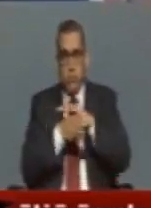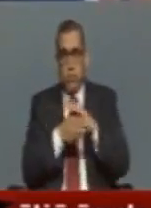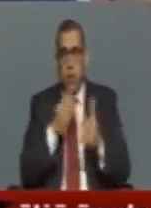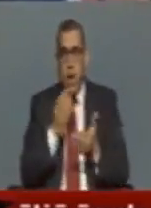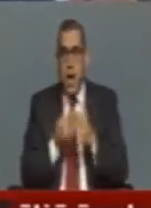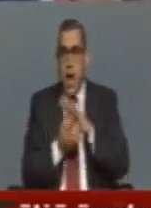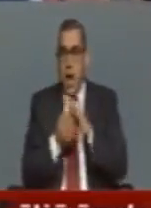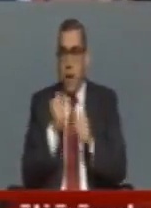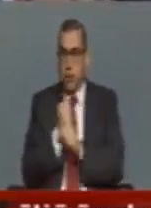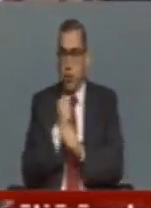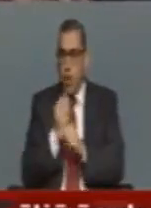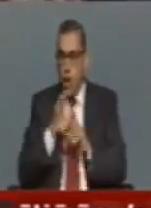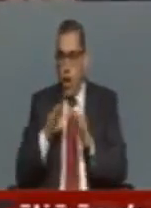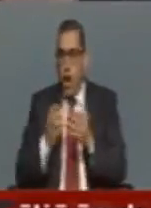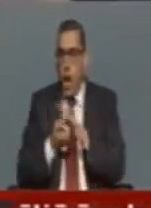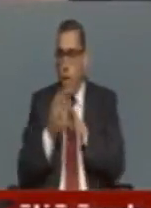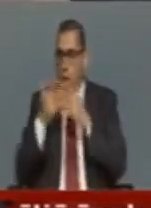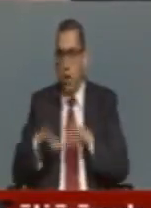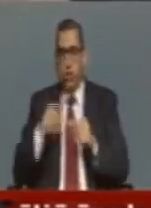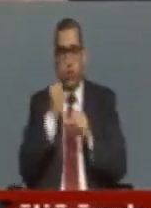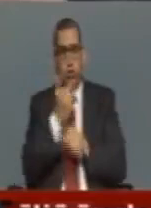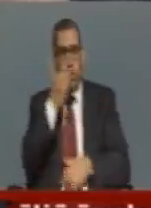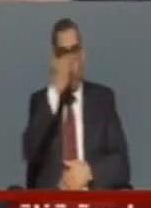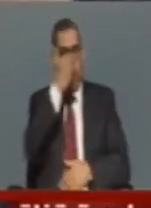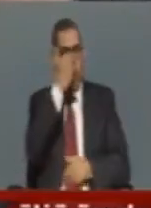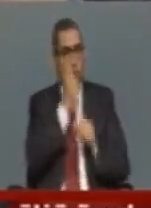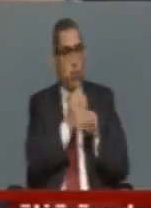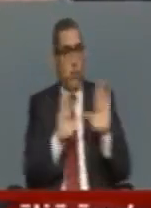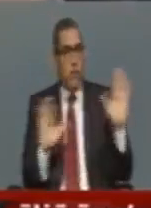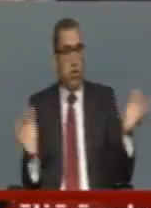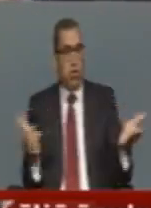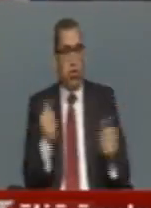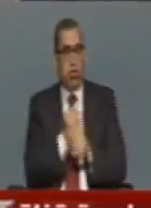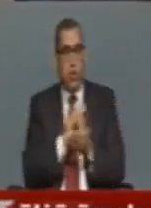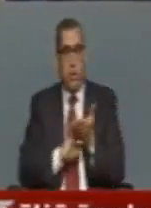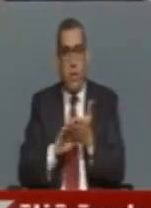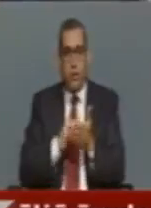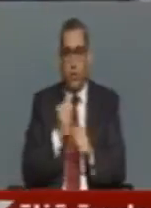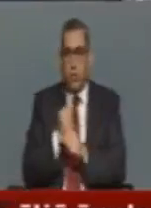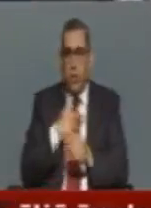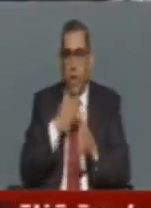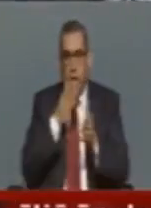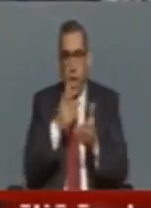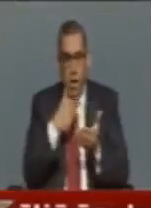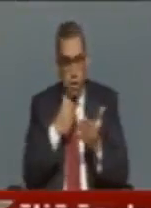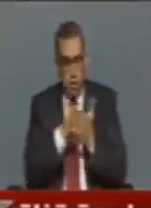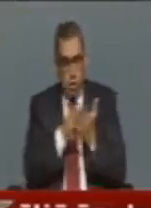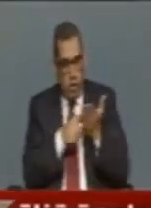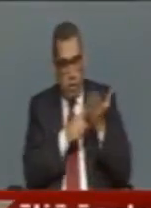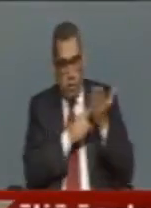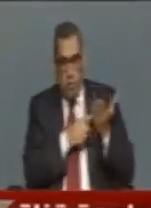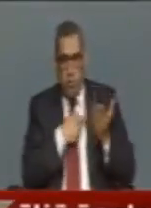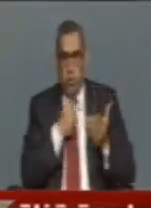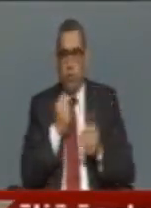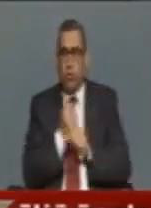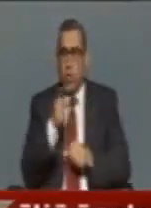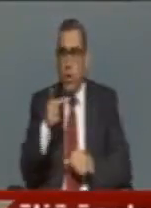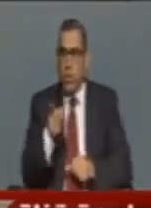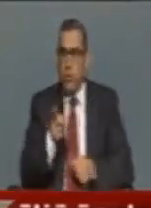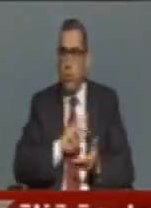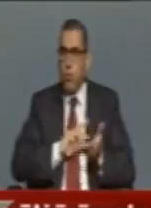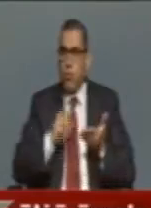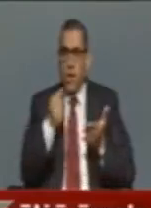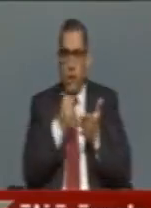شغل، دخلنا والشغل اللي موجود المتاح لنا احنا مش جاهزين له، زي ما قال الدكتور ايمن في ان احنا